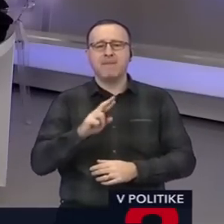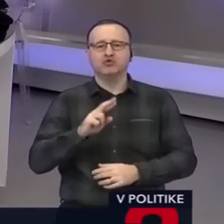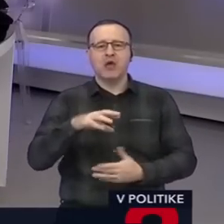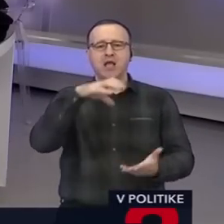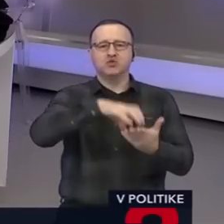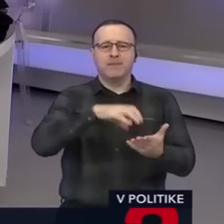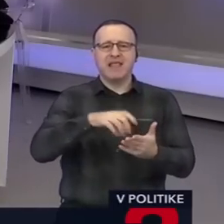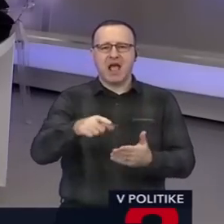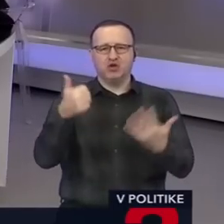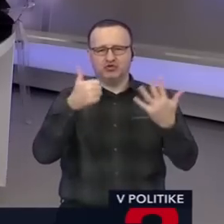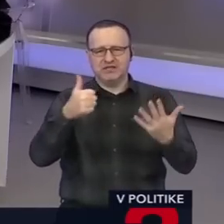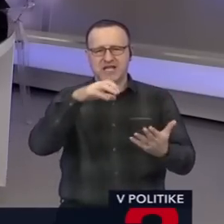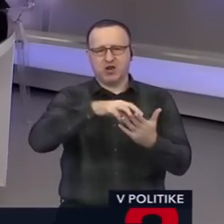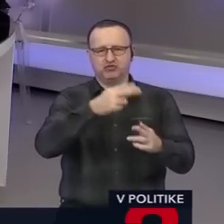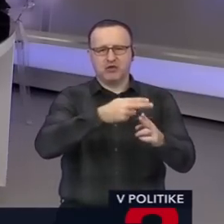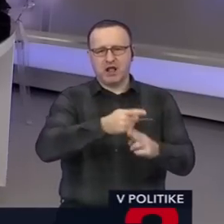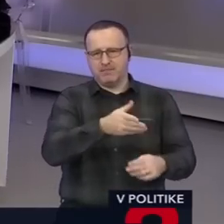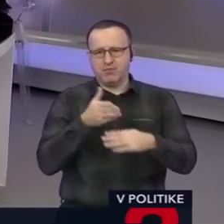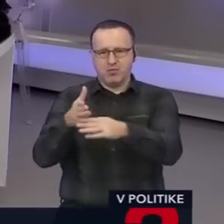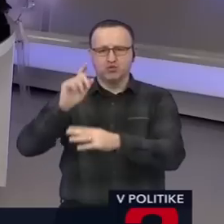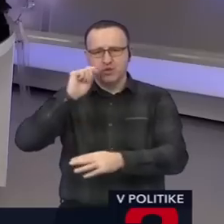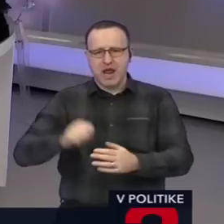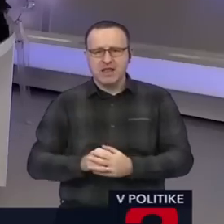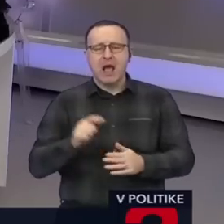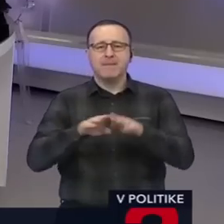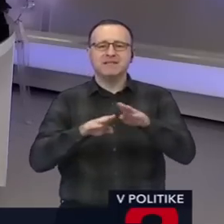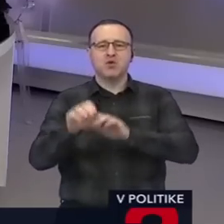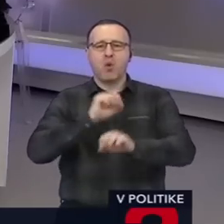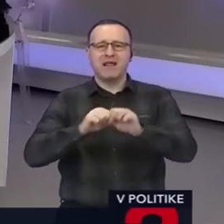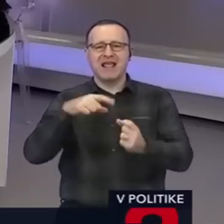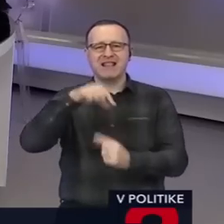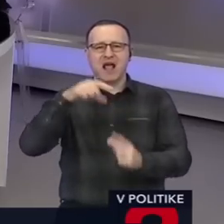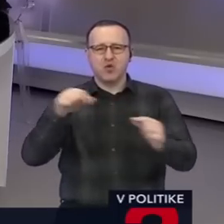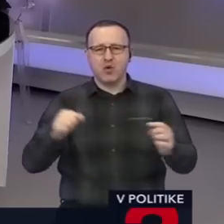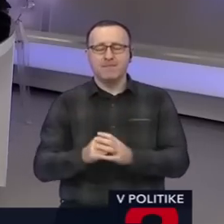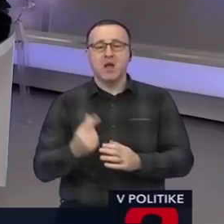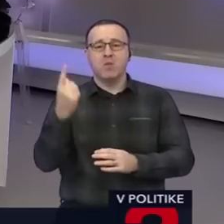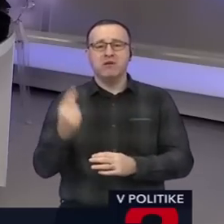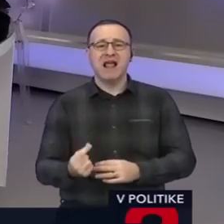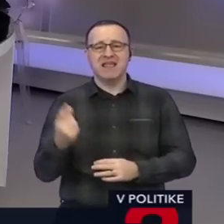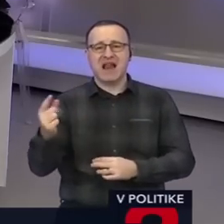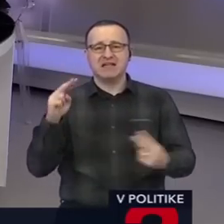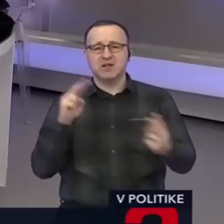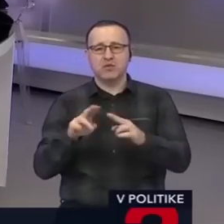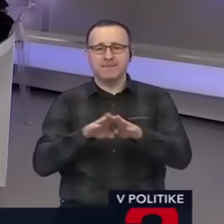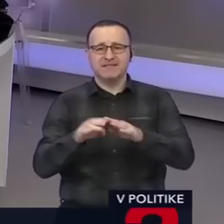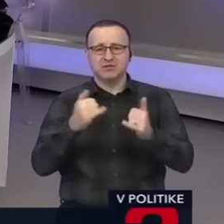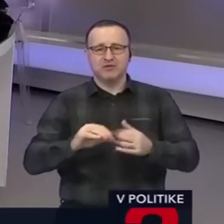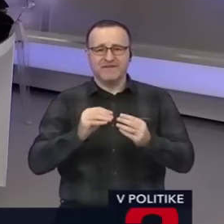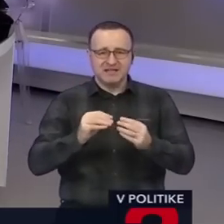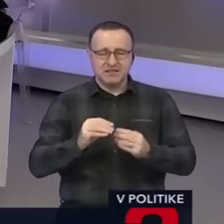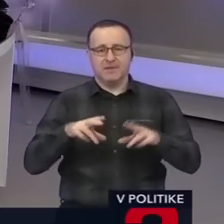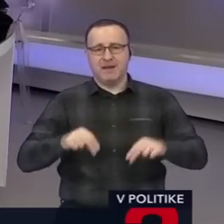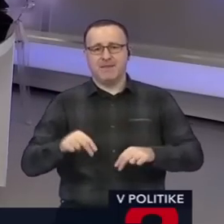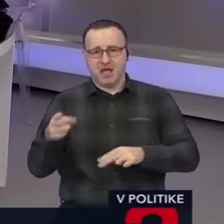vojensky Ukrajine, aj na úrovni ministrov obrany členských krajín NATO, aj na bilaterálnych stretnutiach pán minister zahraničných vecí to rieši, premiér to rieši dlhodobo.